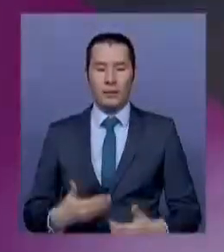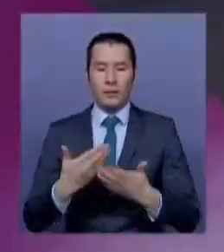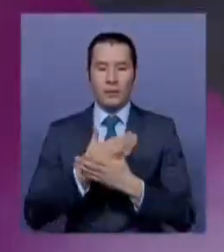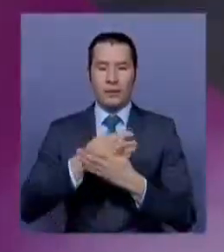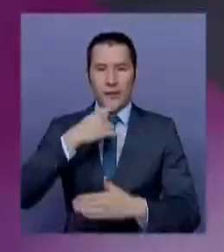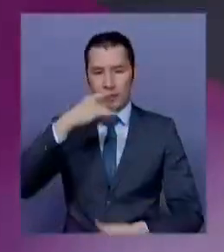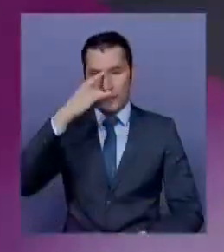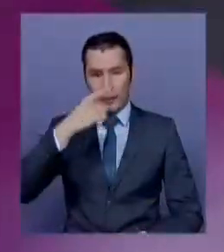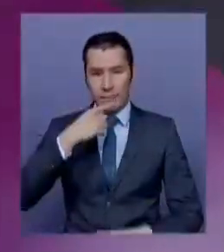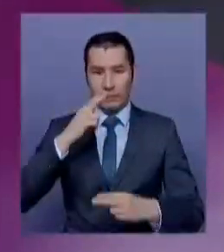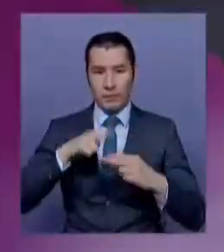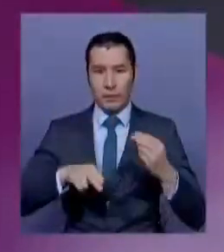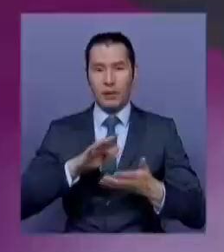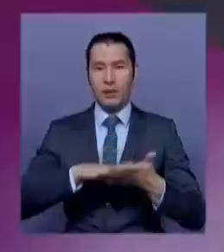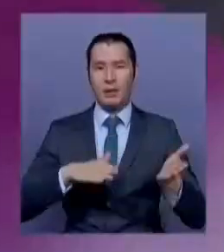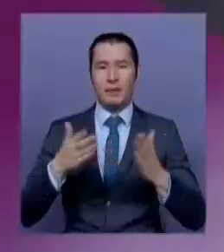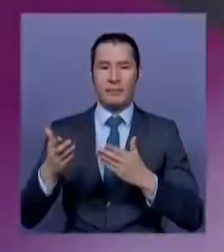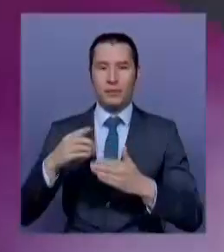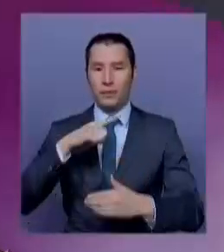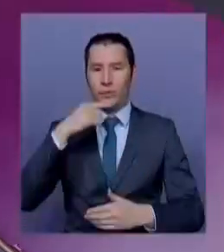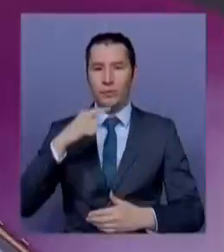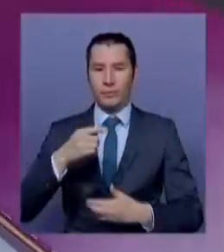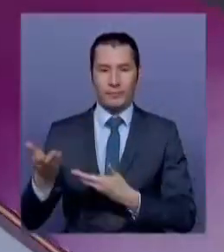Жаңалықтардың қазақ тіліндегі шығарылымы осымен тәмәм. Әрмен қарай